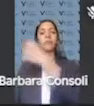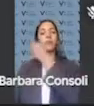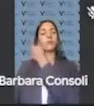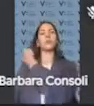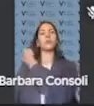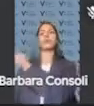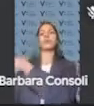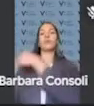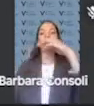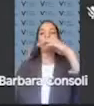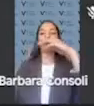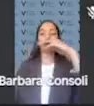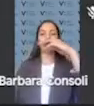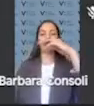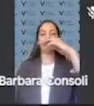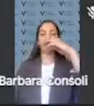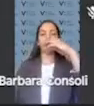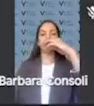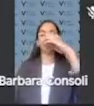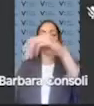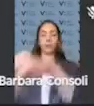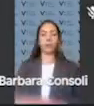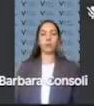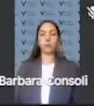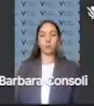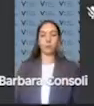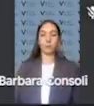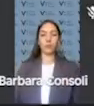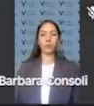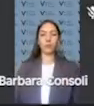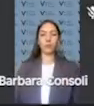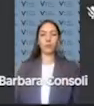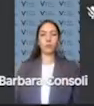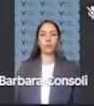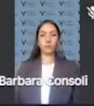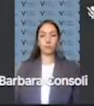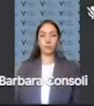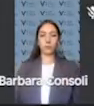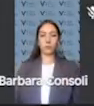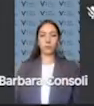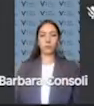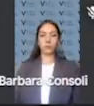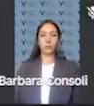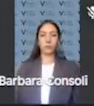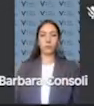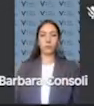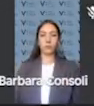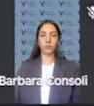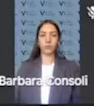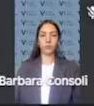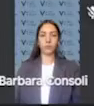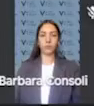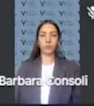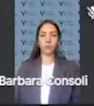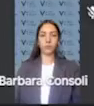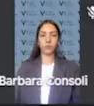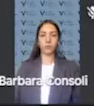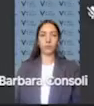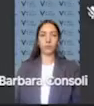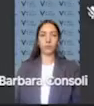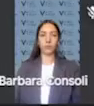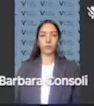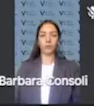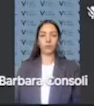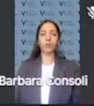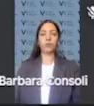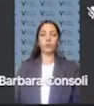www.vanvitelliorienta.it che gli attestati di partecipazione saranno scaricabili dal 13 aprile sempre sullo stesso sito. Adesso partirà un breve video di